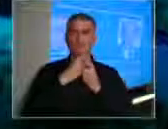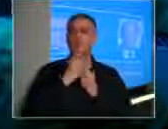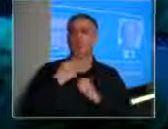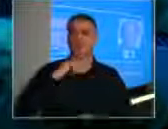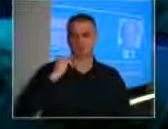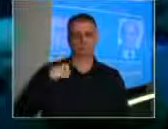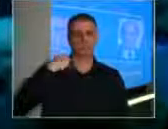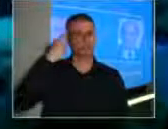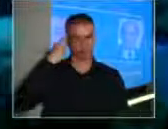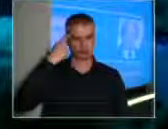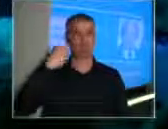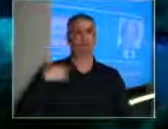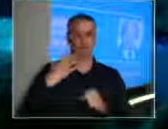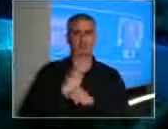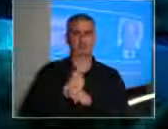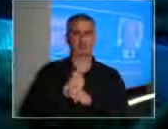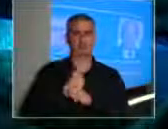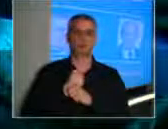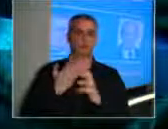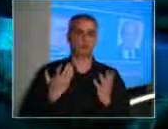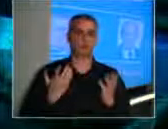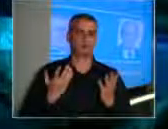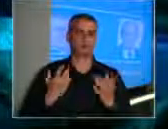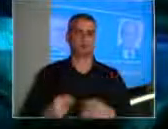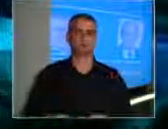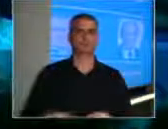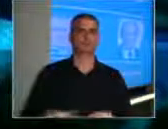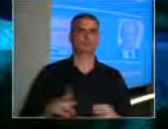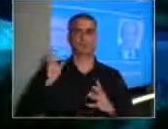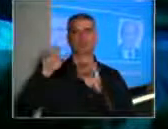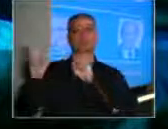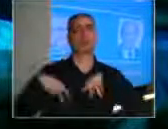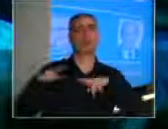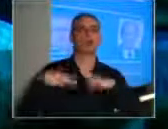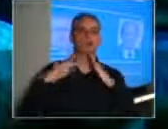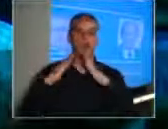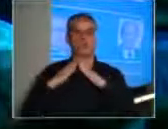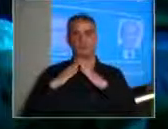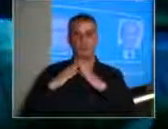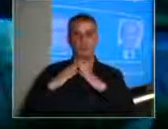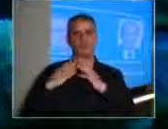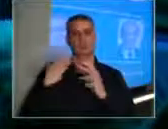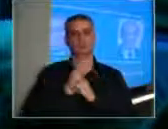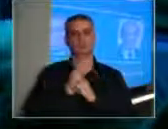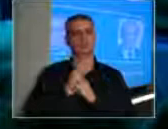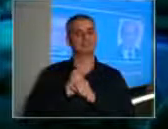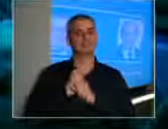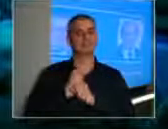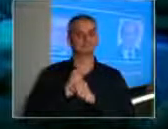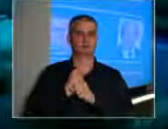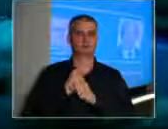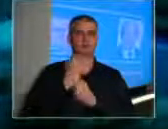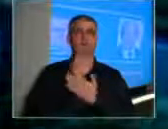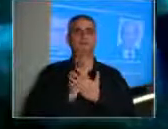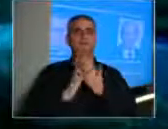חושב שבהחלט הצלחנו במסר של חוזרים הביתה להצליח להגיע לחלק